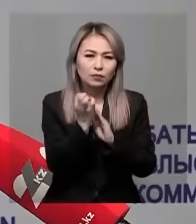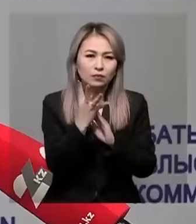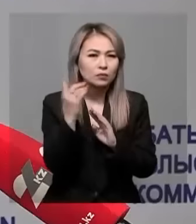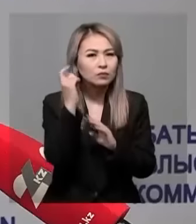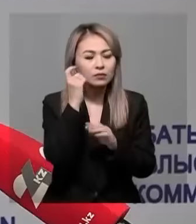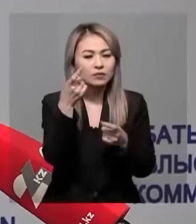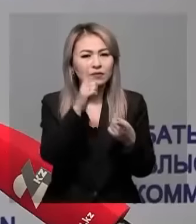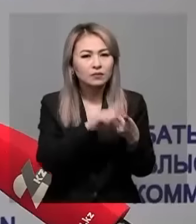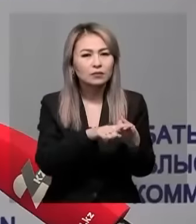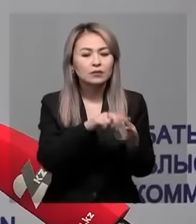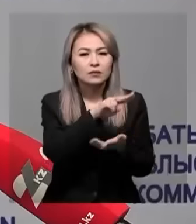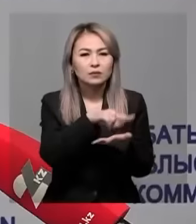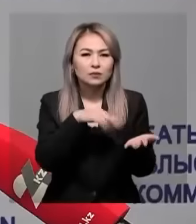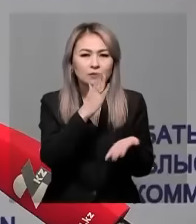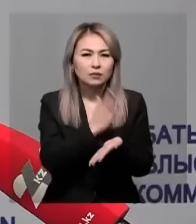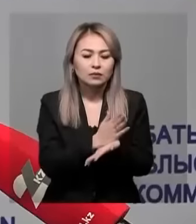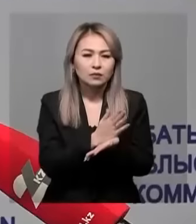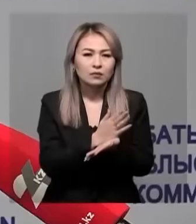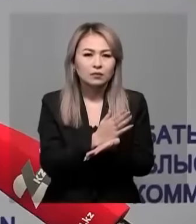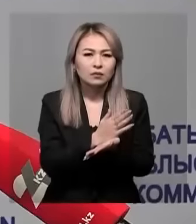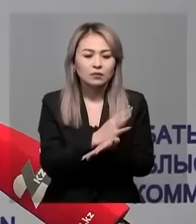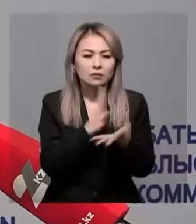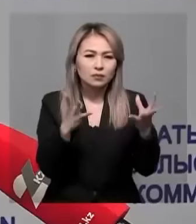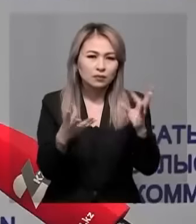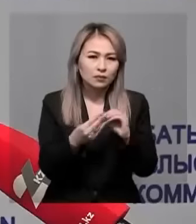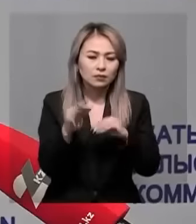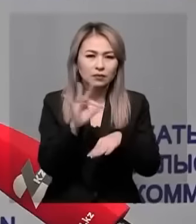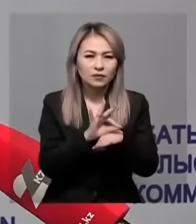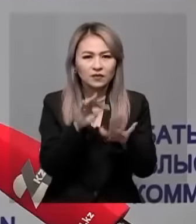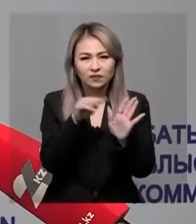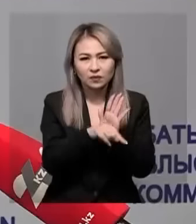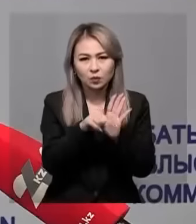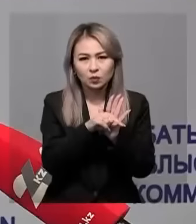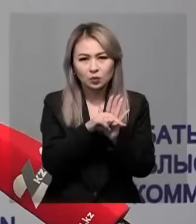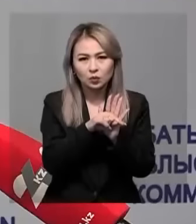дейінгі балалардың арасында тіркелуде. Барлық ауырғандардың ішінде